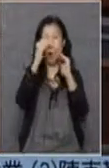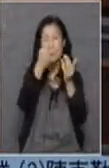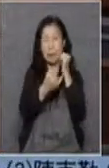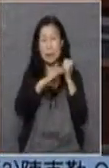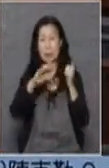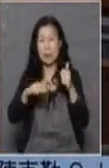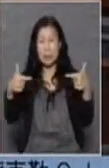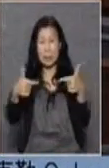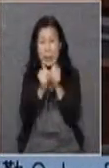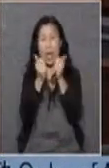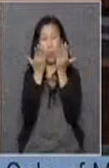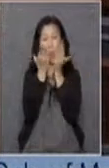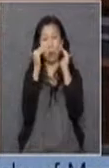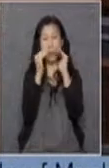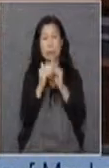沒有適合的學校。